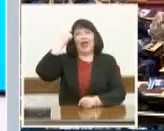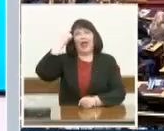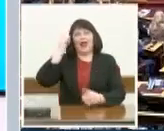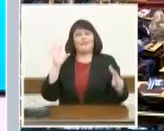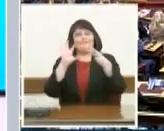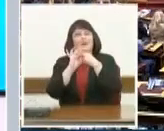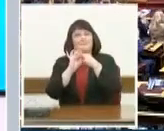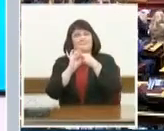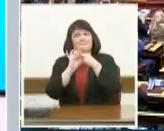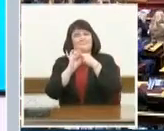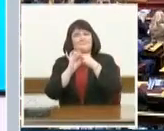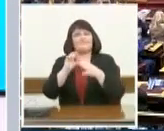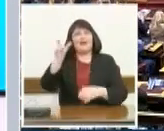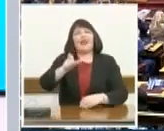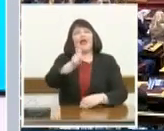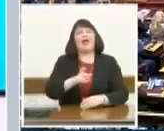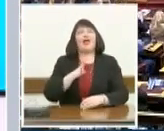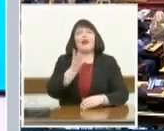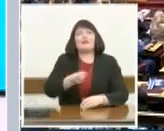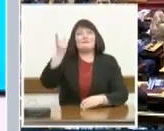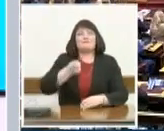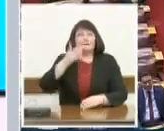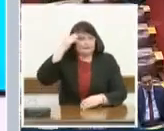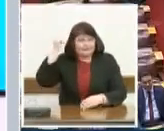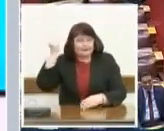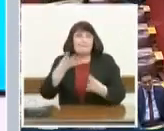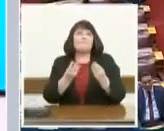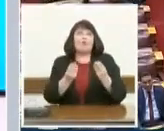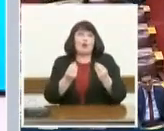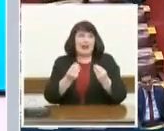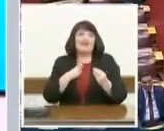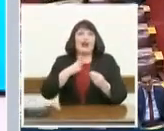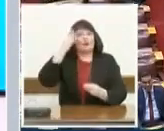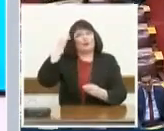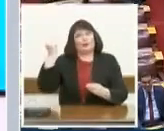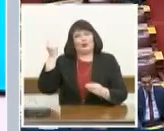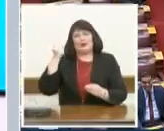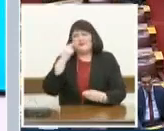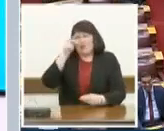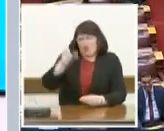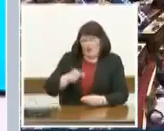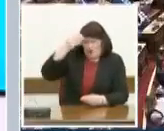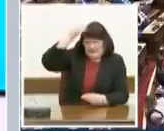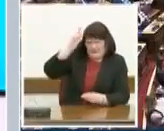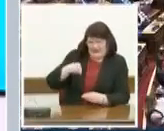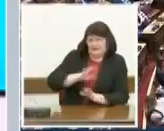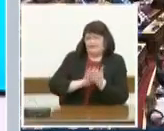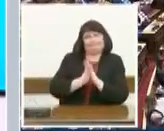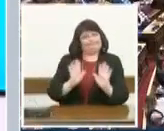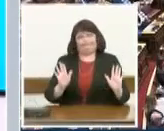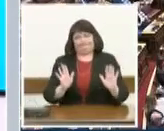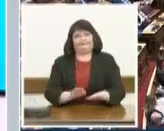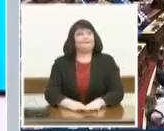ο κύριος Καούκης είπε κάτι πολύ διαφοροποιημένο. Από εκεί και πέρα εμείς σαν παράταξη έχουμε μια απίστευτη σιγουριά και